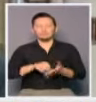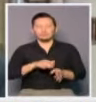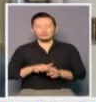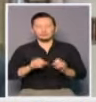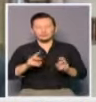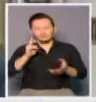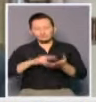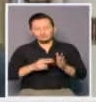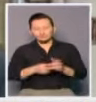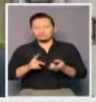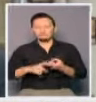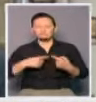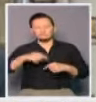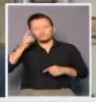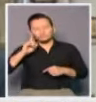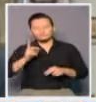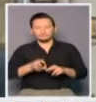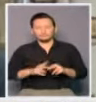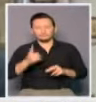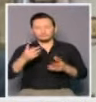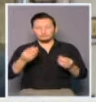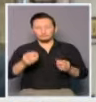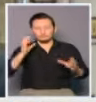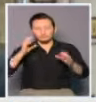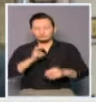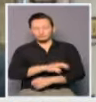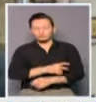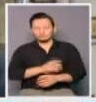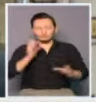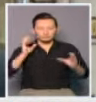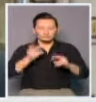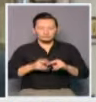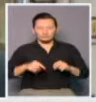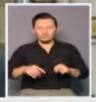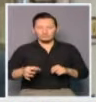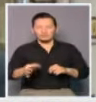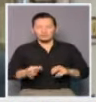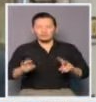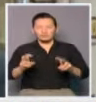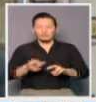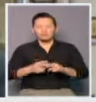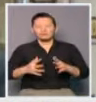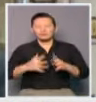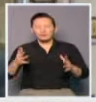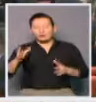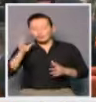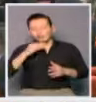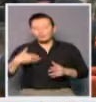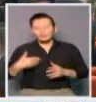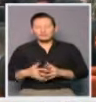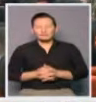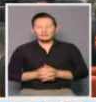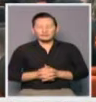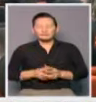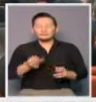допустим, мы считаем, что как один из медицинских университетов, который в этом области находимся, имеем очень большие возможности.